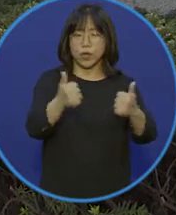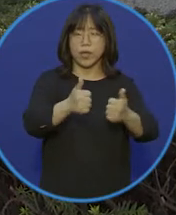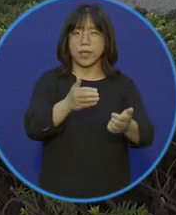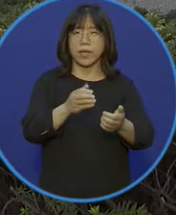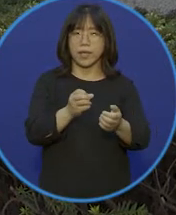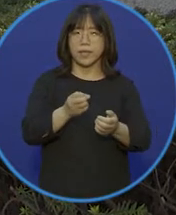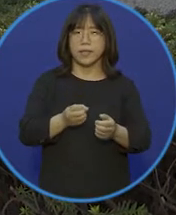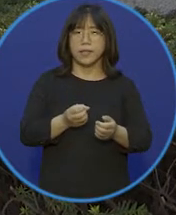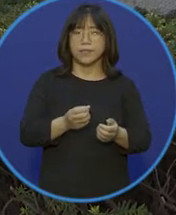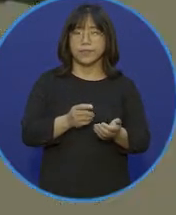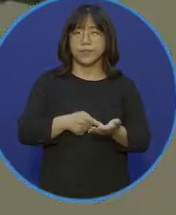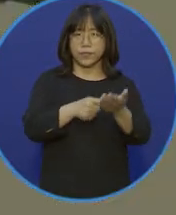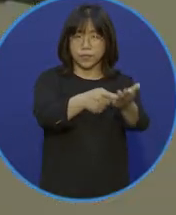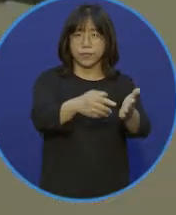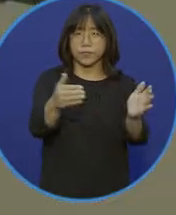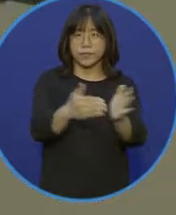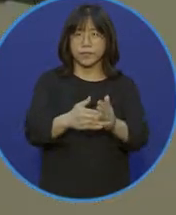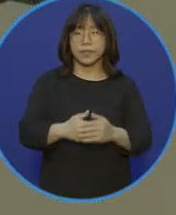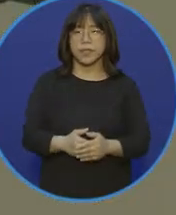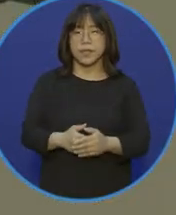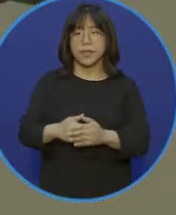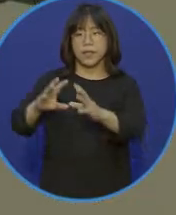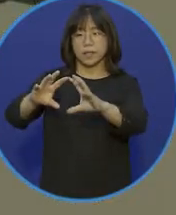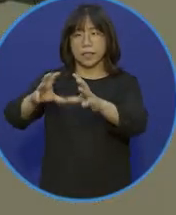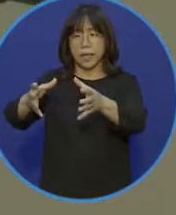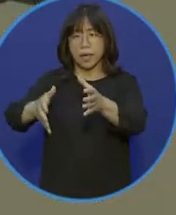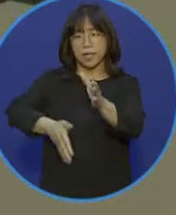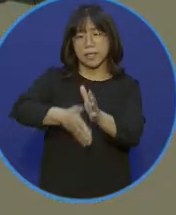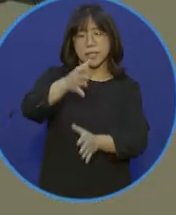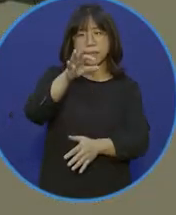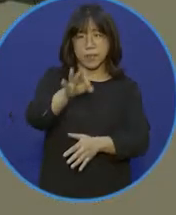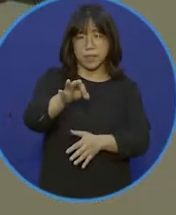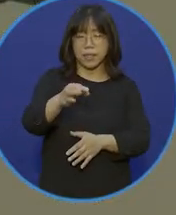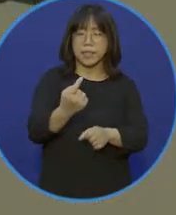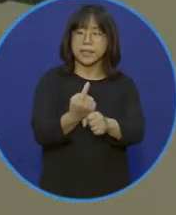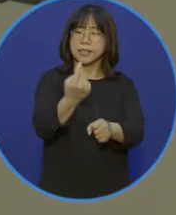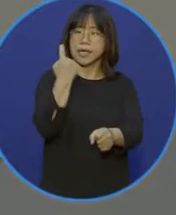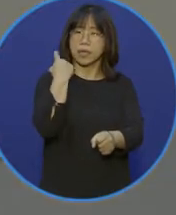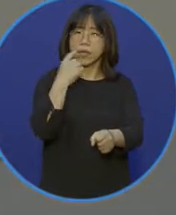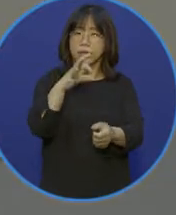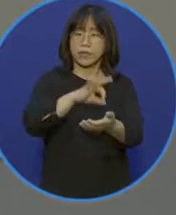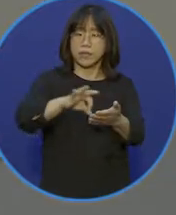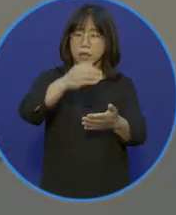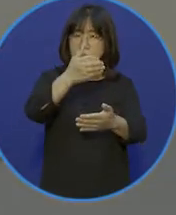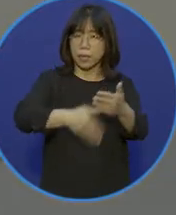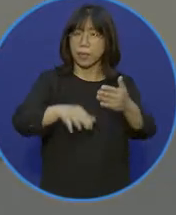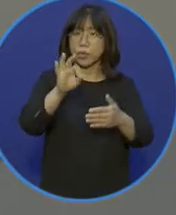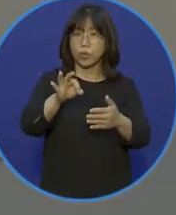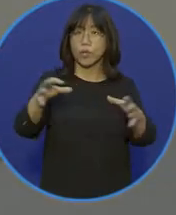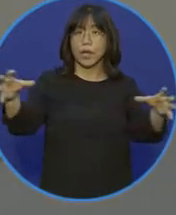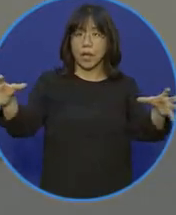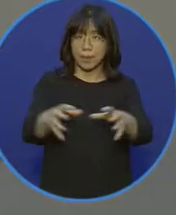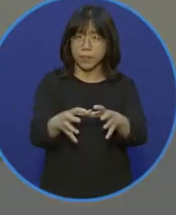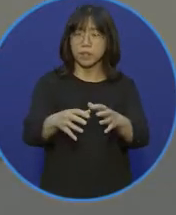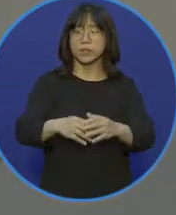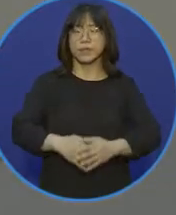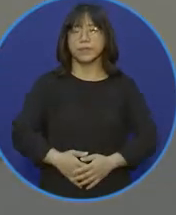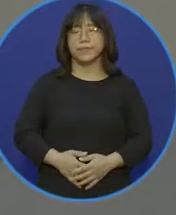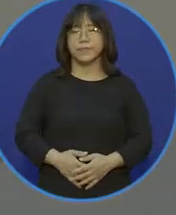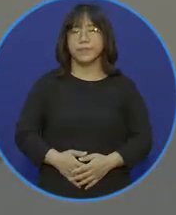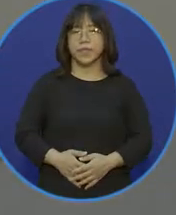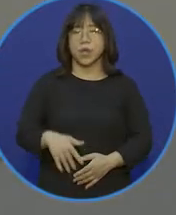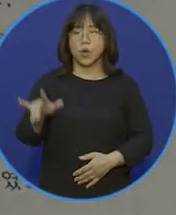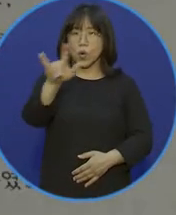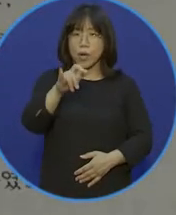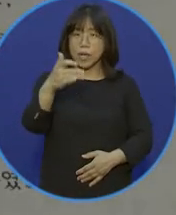강서구의회에 제출했습니다. 이번 추경 예산은 국시비 보조금 및 전년도 사용 잔액 등 152억